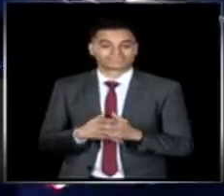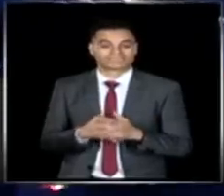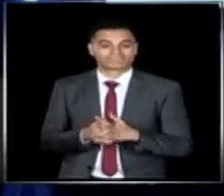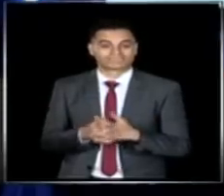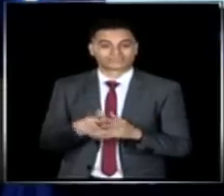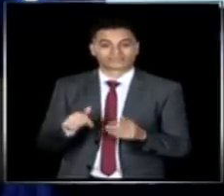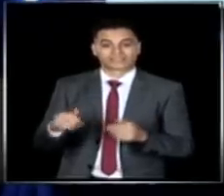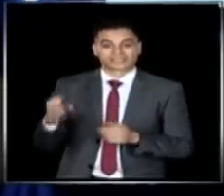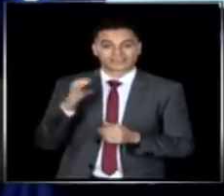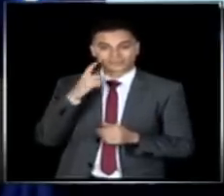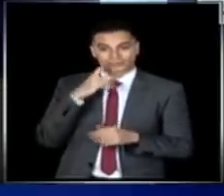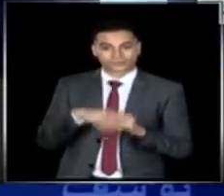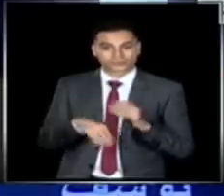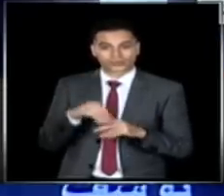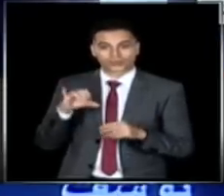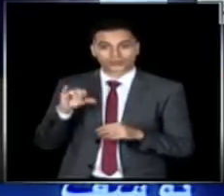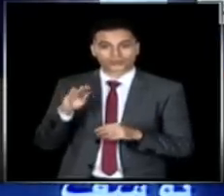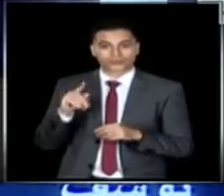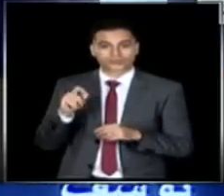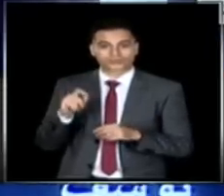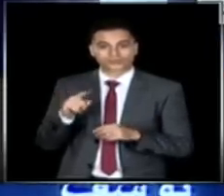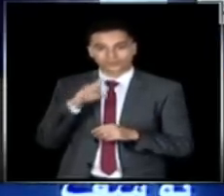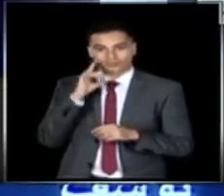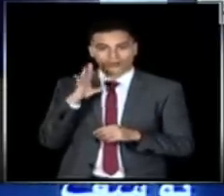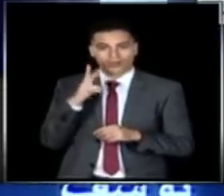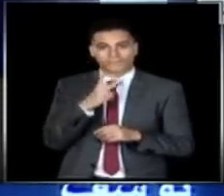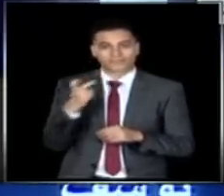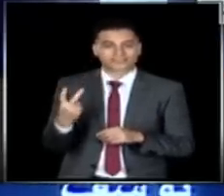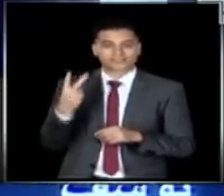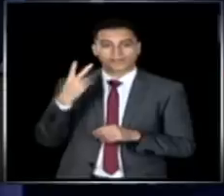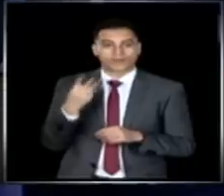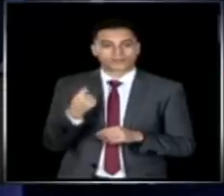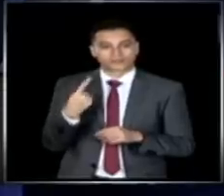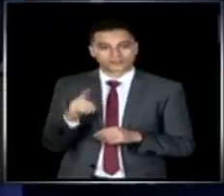في إجابة يوسف إن شاء الله 247.